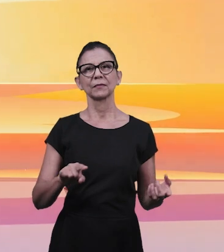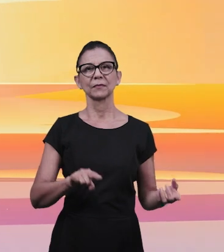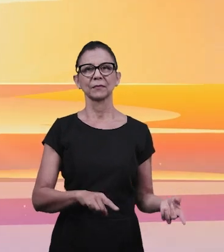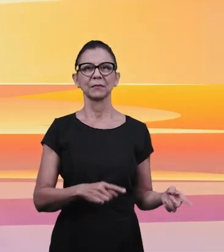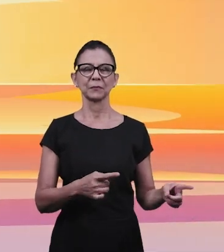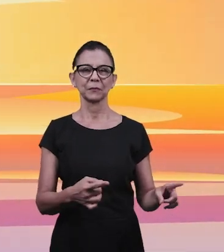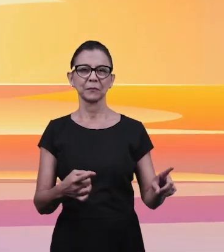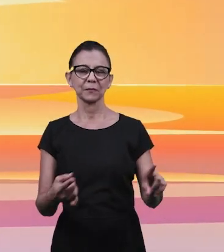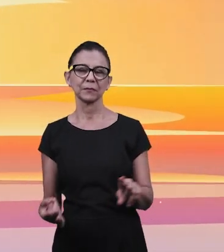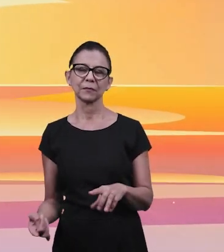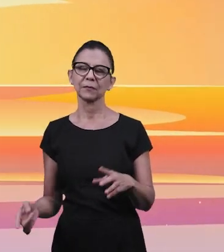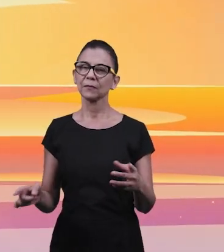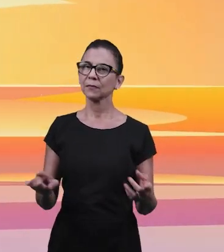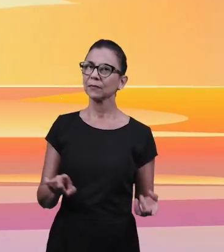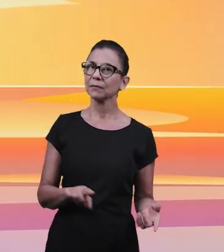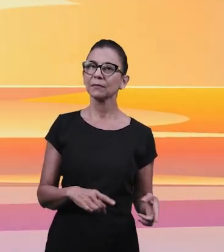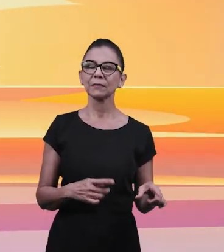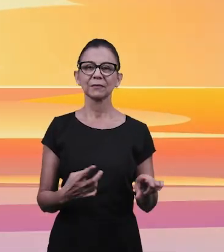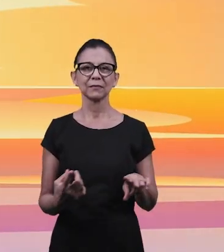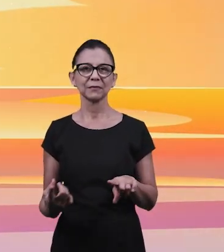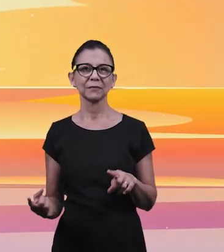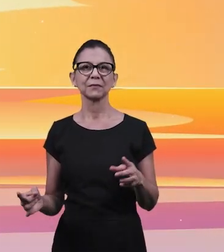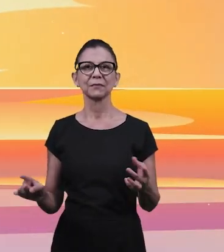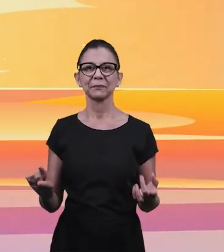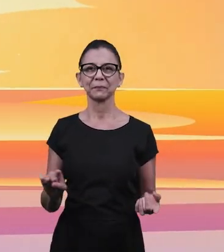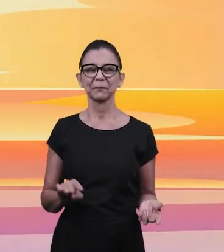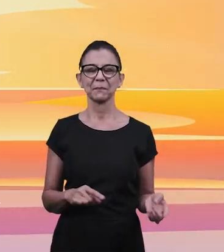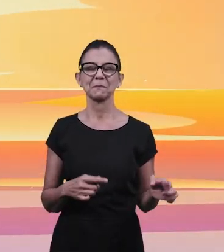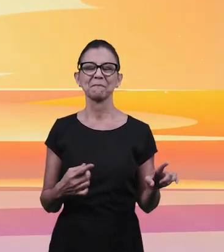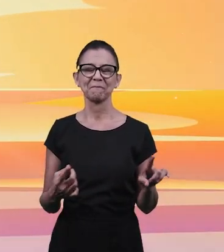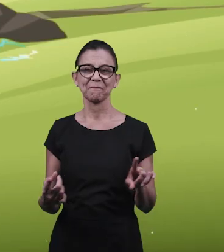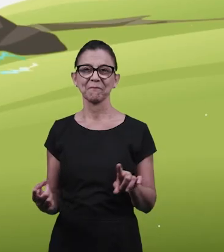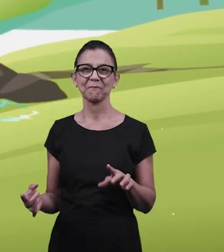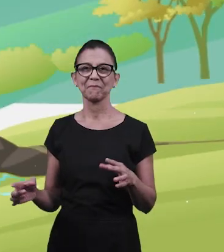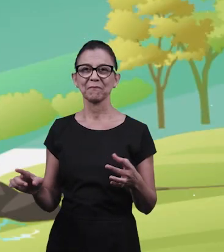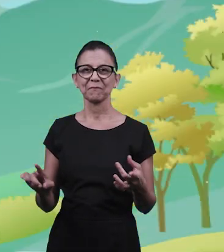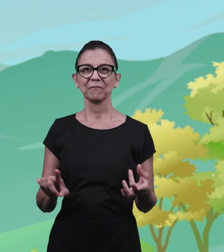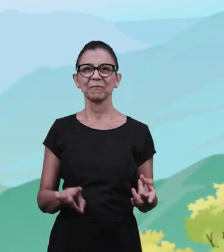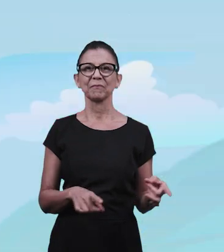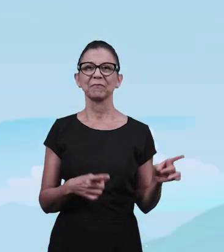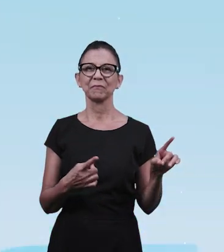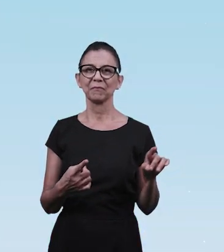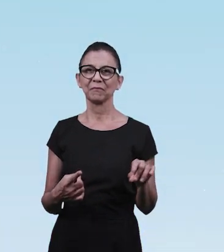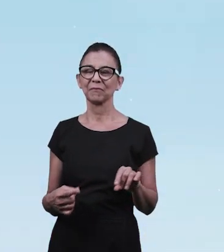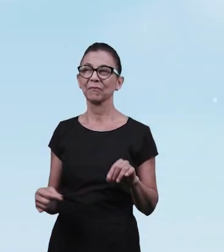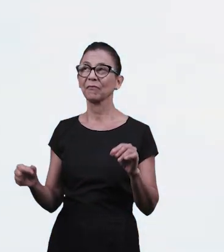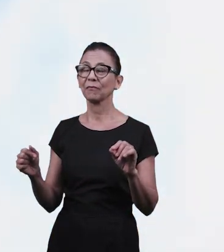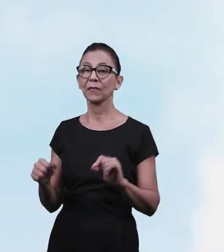Sobre